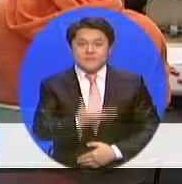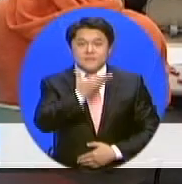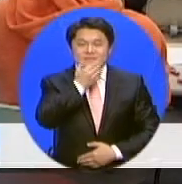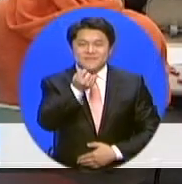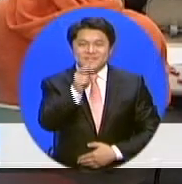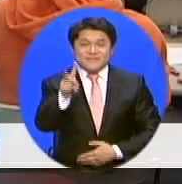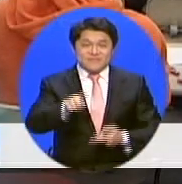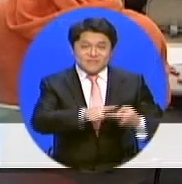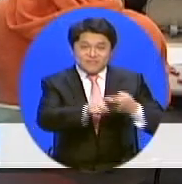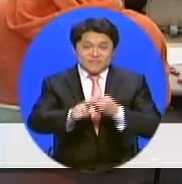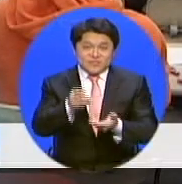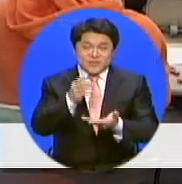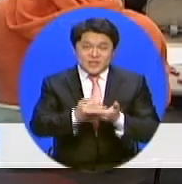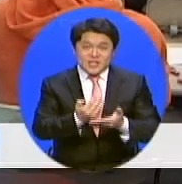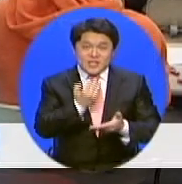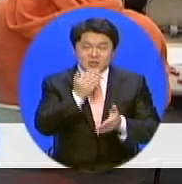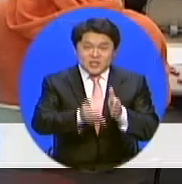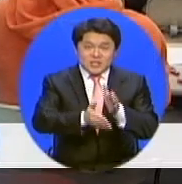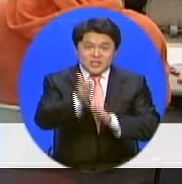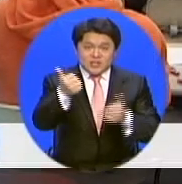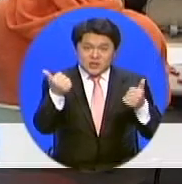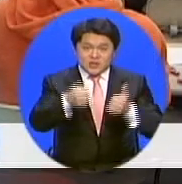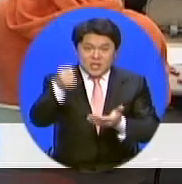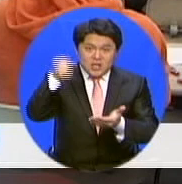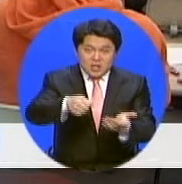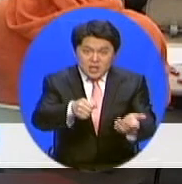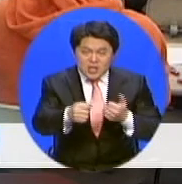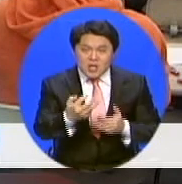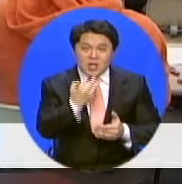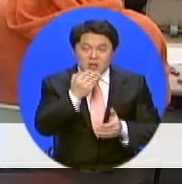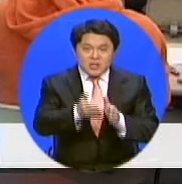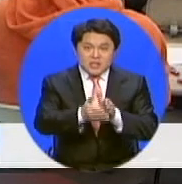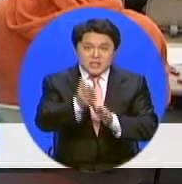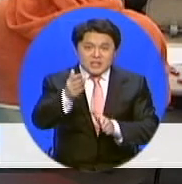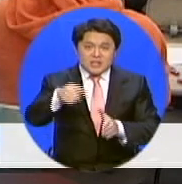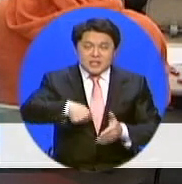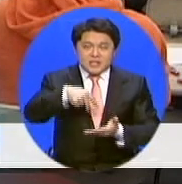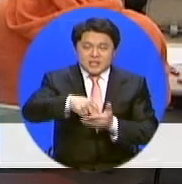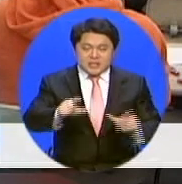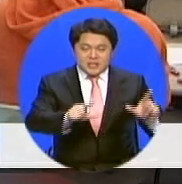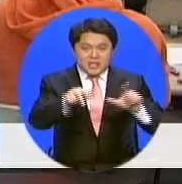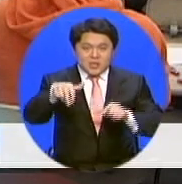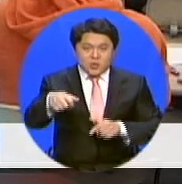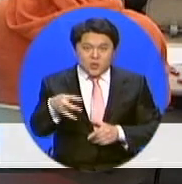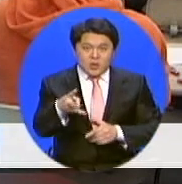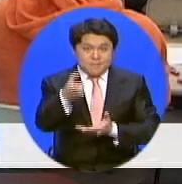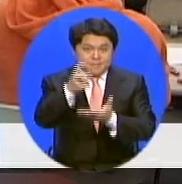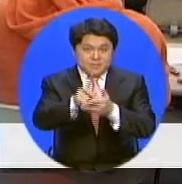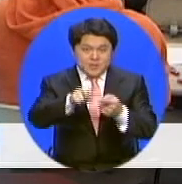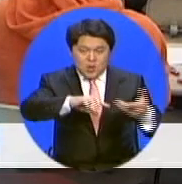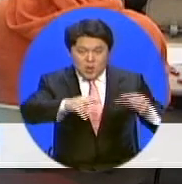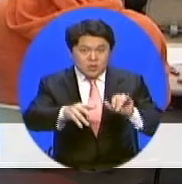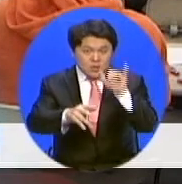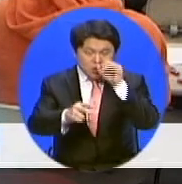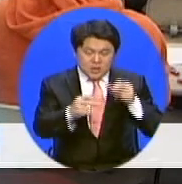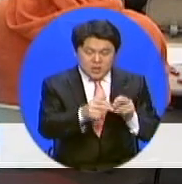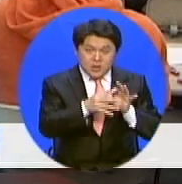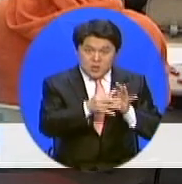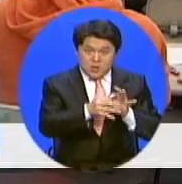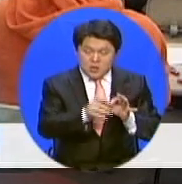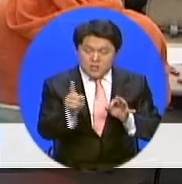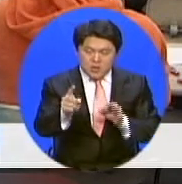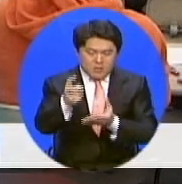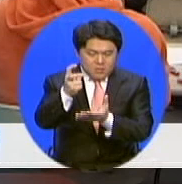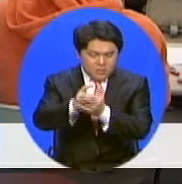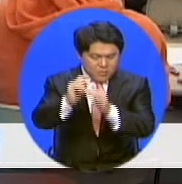복지TV 네트워크입니다. 서울시의회 통과를 앞둔 서울시 자립생활 조례안에 대한 토론회가 열렸습니다. 장애계는 이 토론회에서